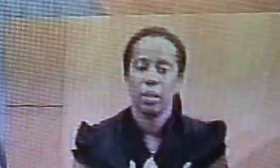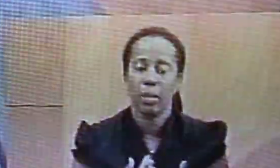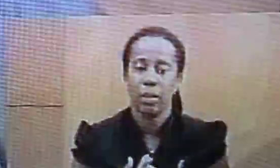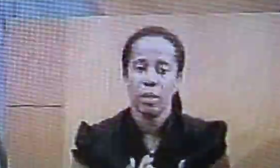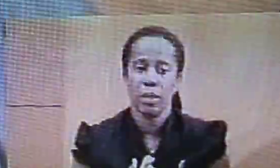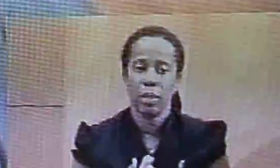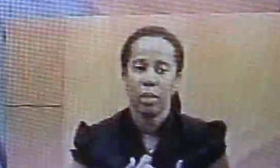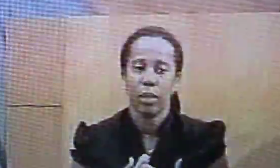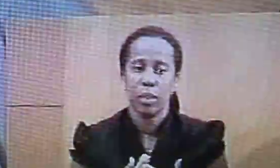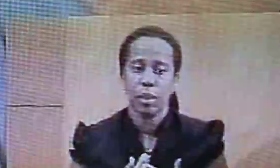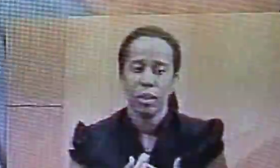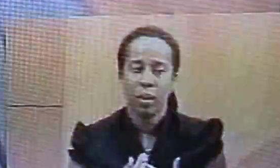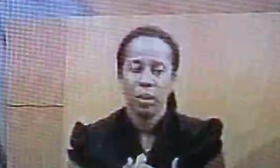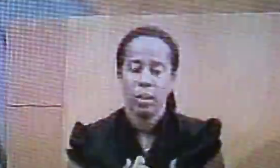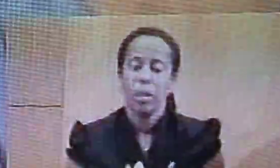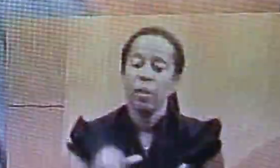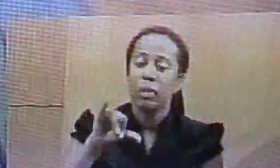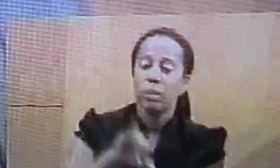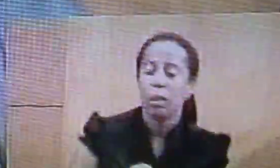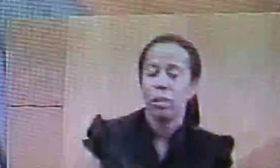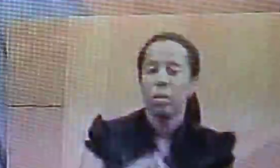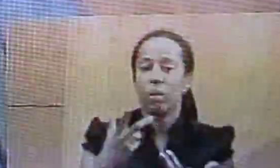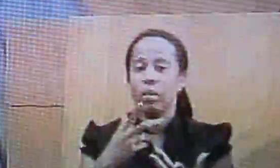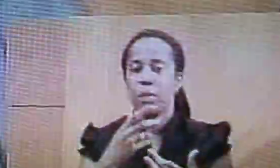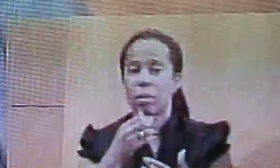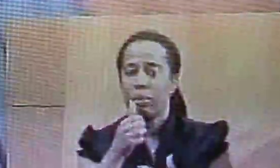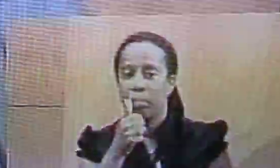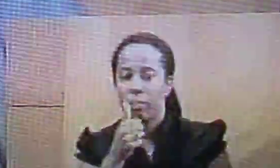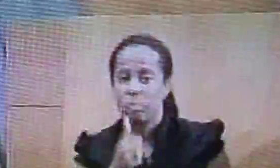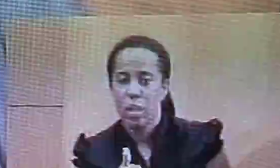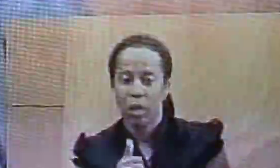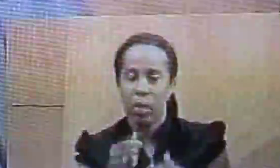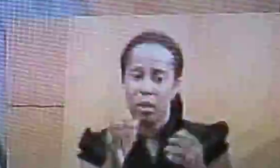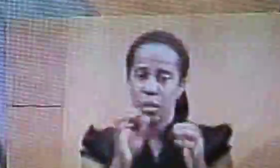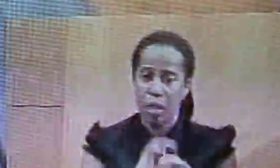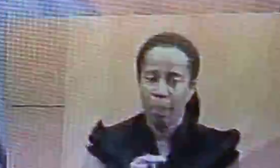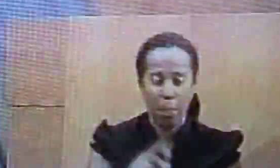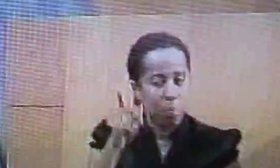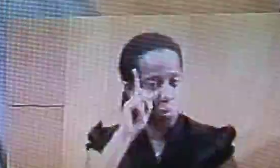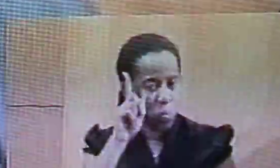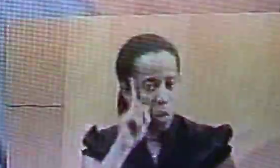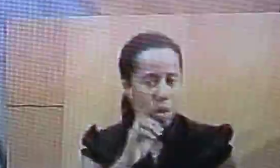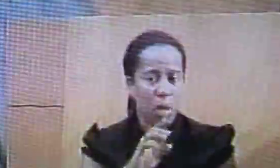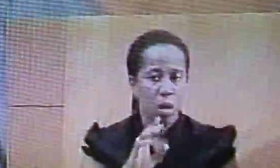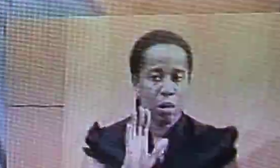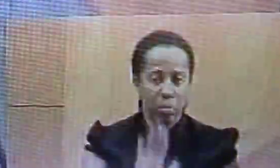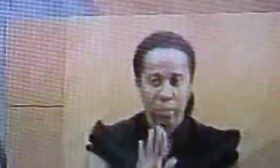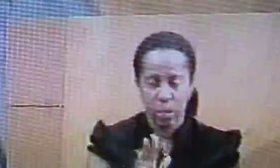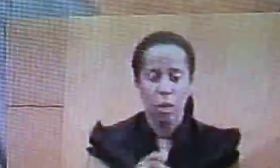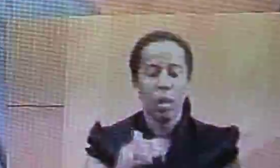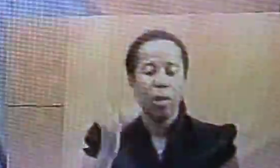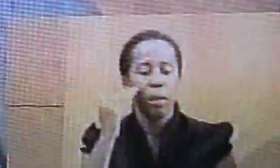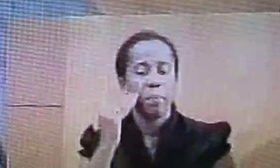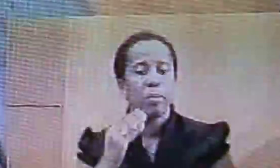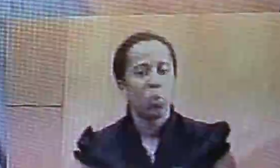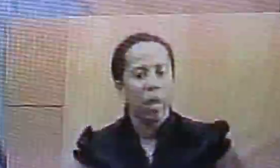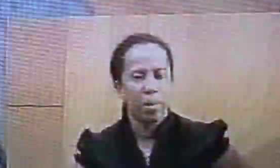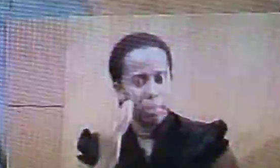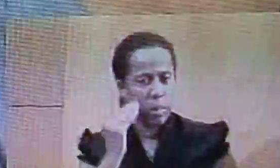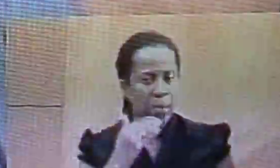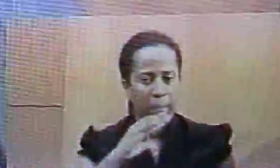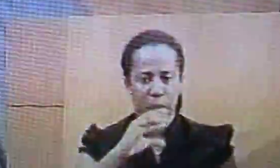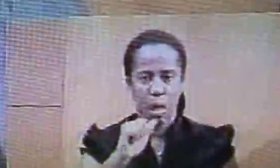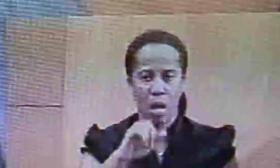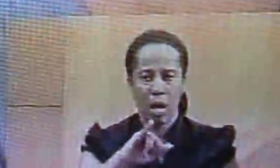pour expliquer les centres pris en mauvais état, d'où ils venaient. Parce que ma collègue Garius n'a nommé aucun